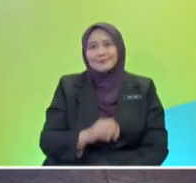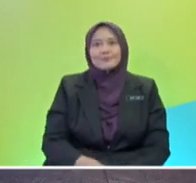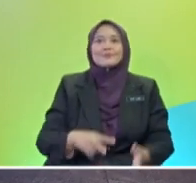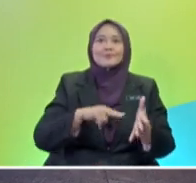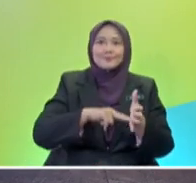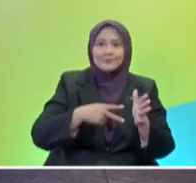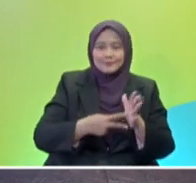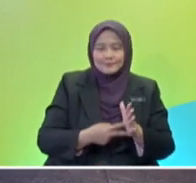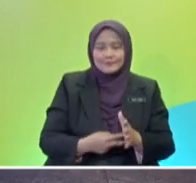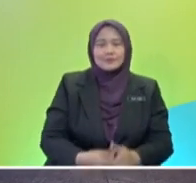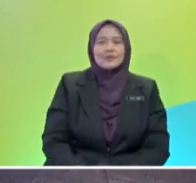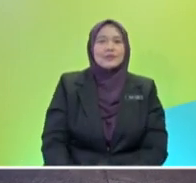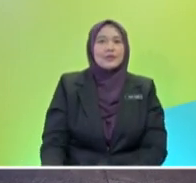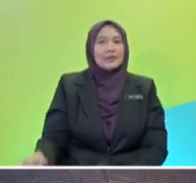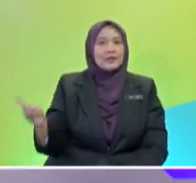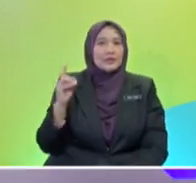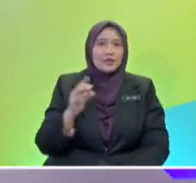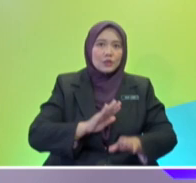daya Tolonglah